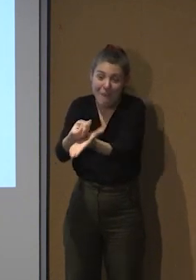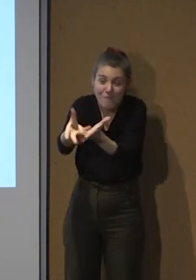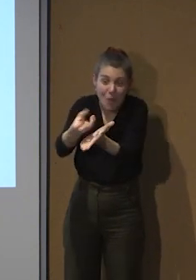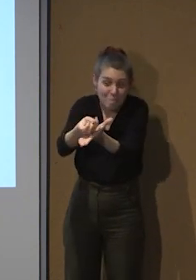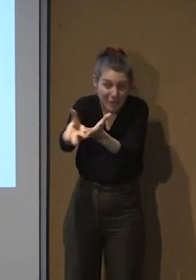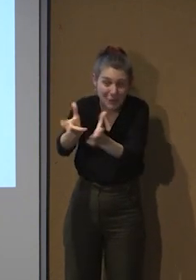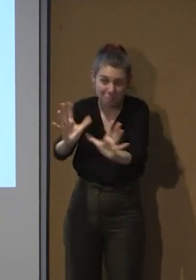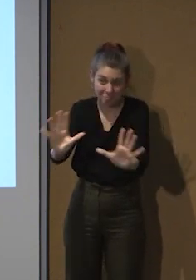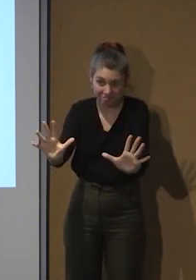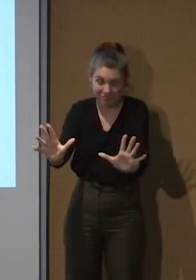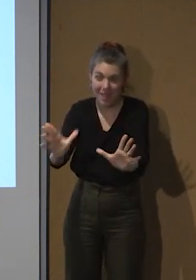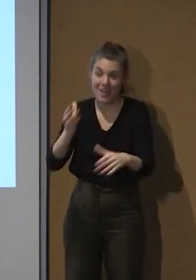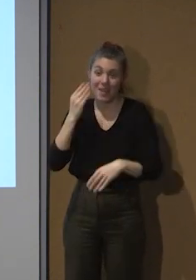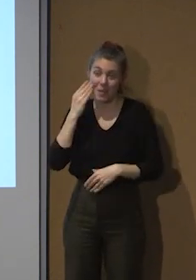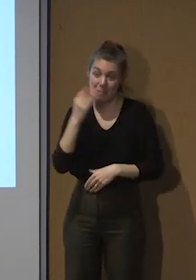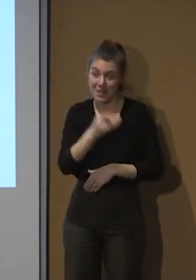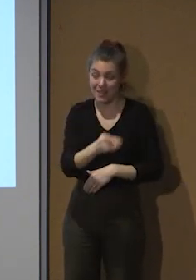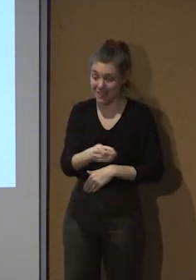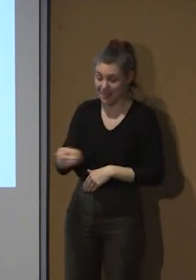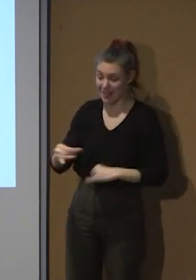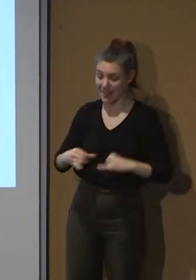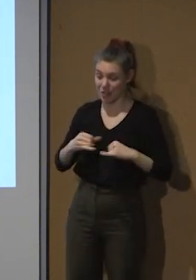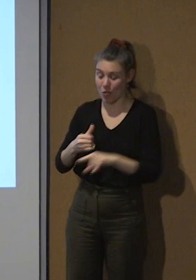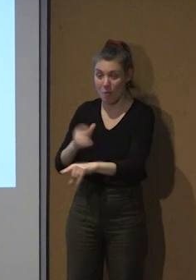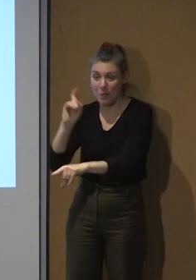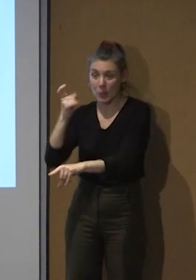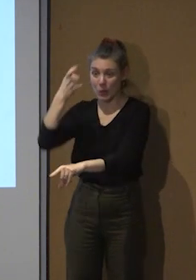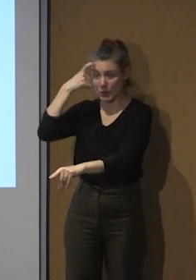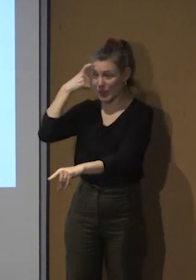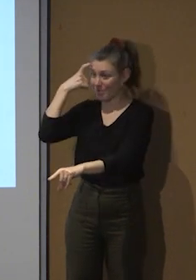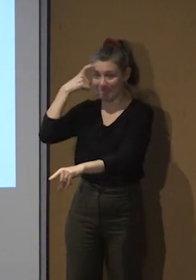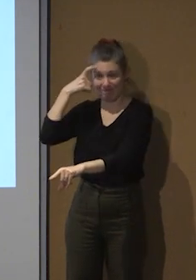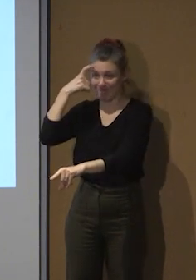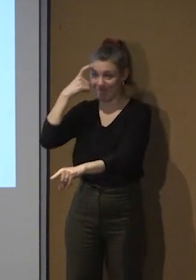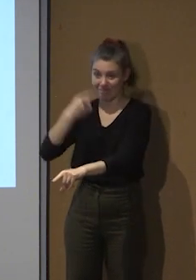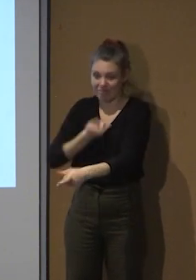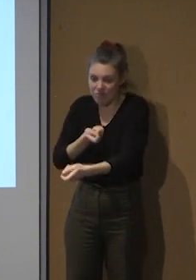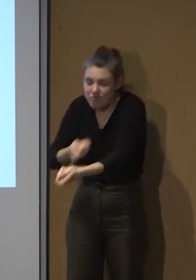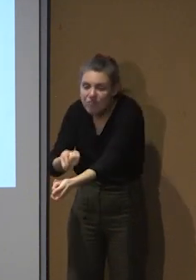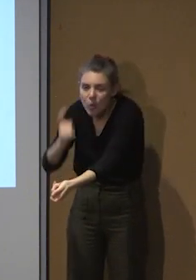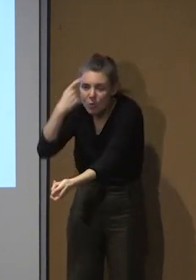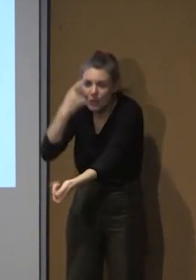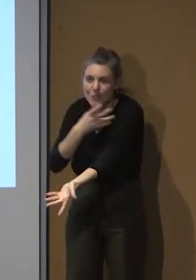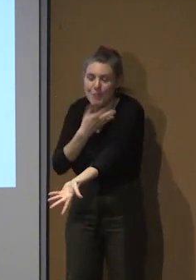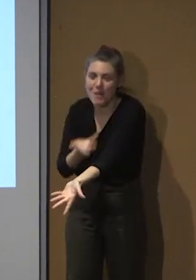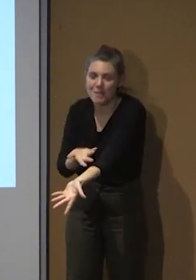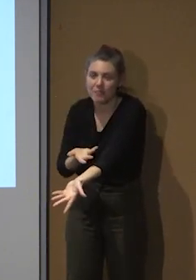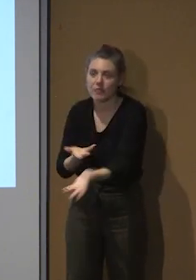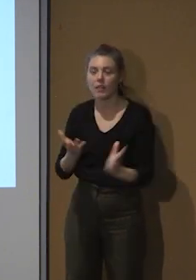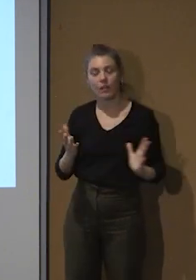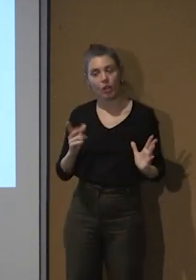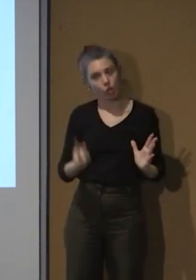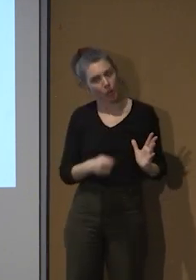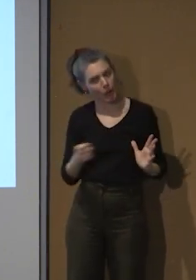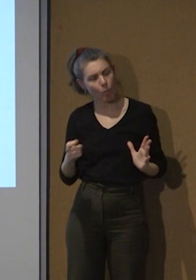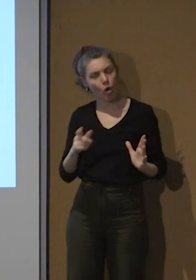peut pas les forcer. Il y a certaines choses qui sont mises en place. Normalement, voilà, chaque menu scolaire est